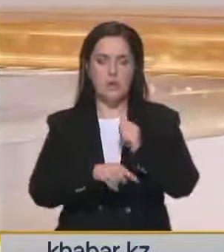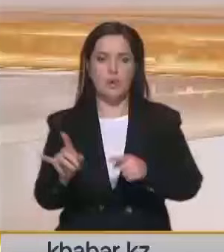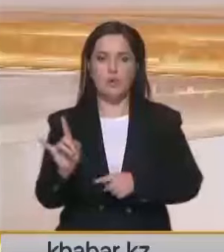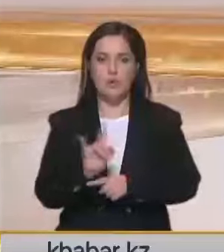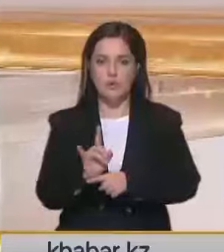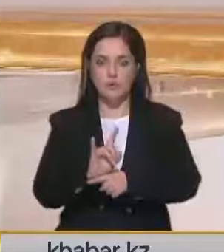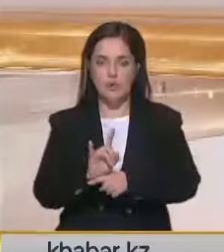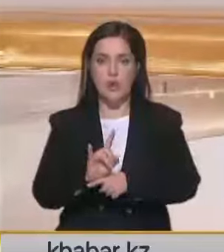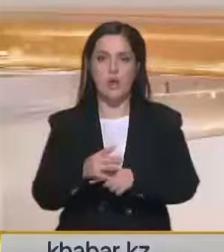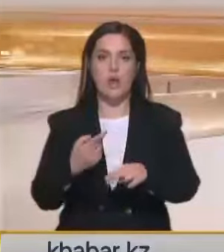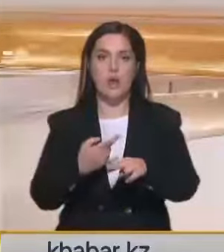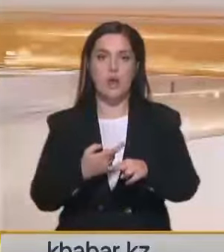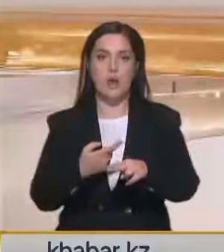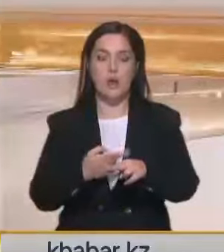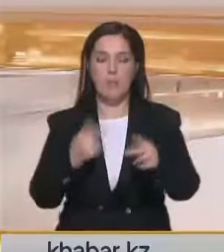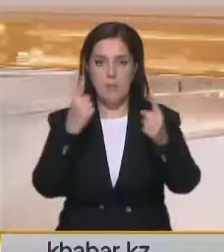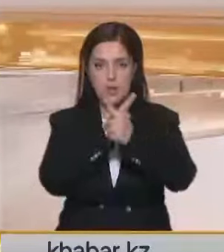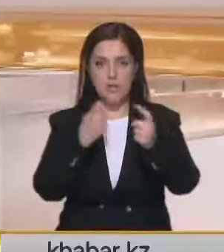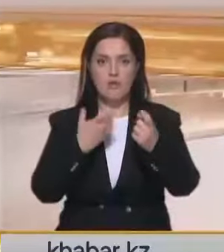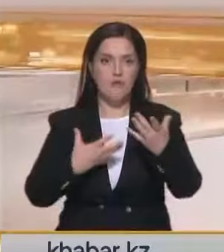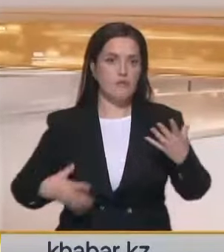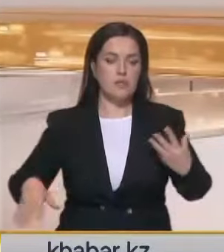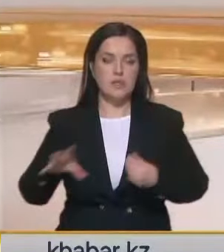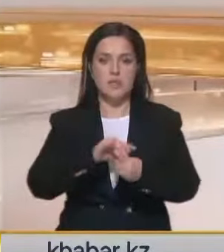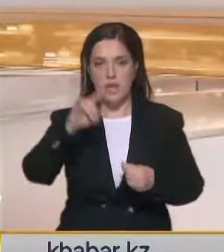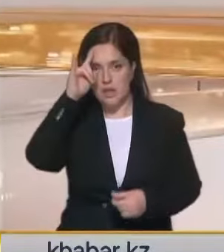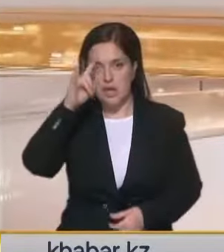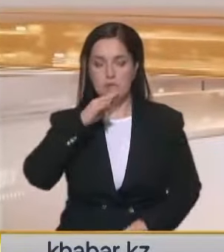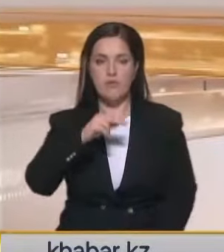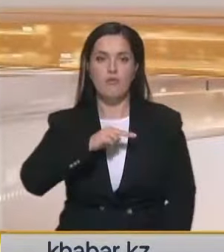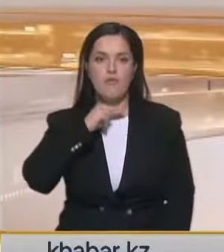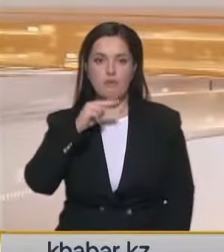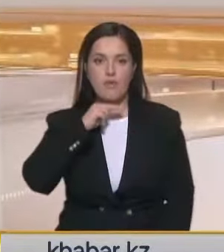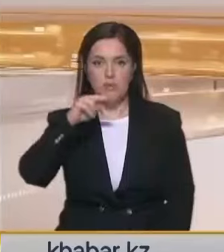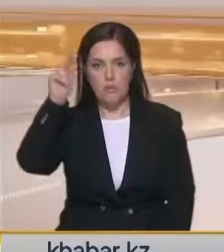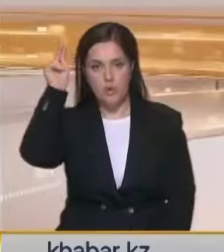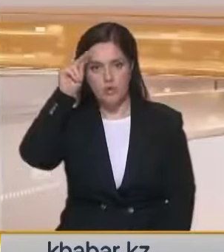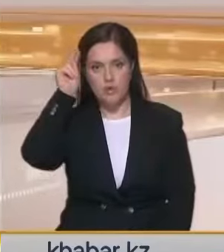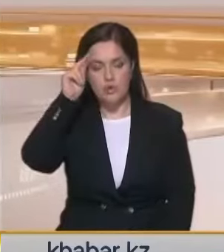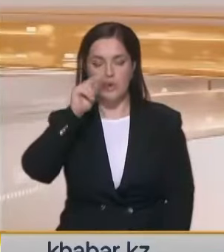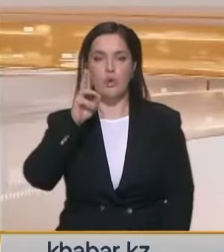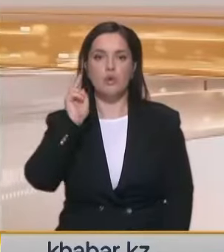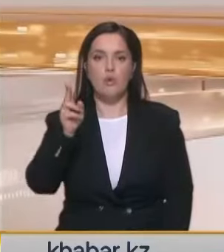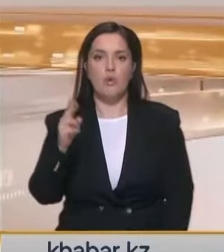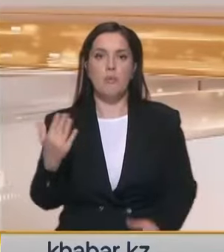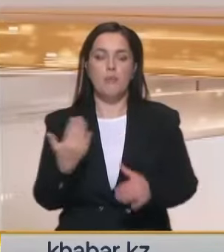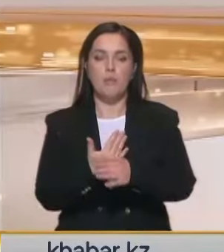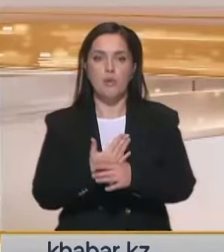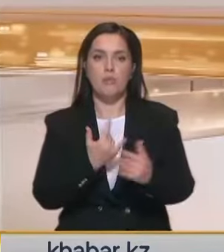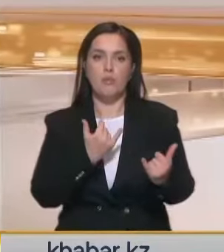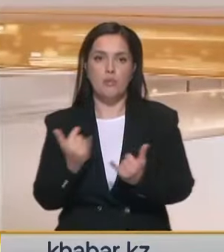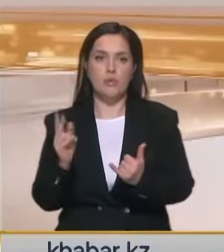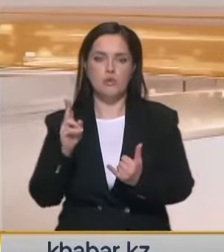и аферистов. Поэтому призываю всех казахстанцев внимательно изучать операторов благотворительной помощи и работать только